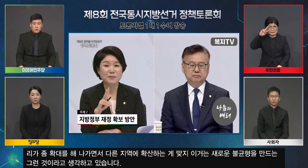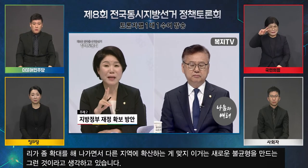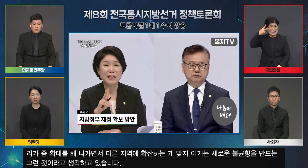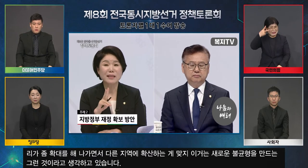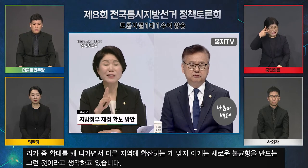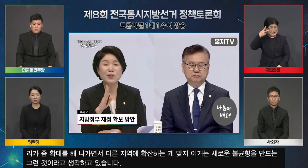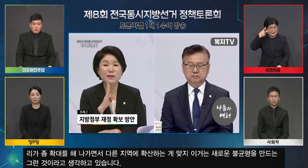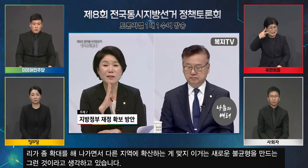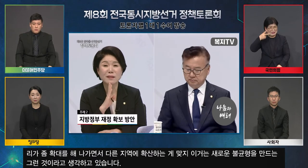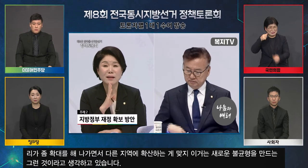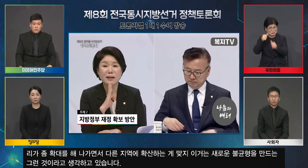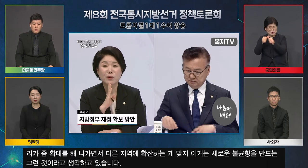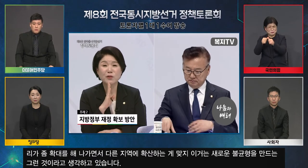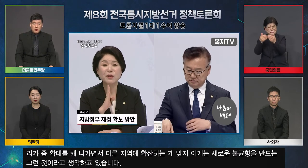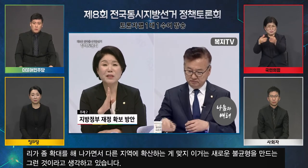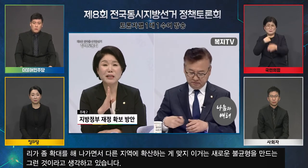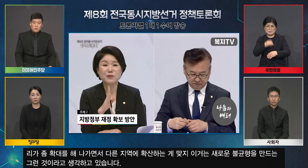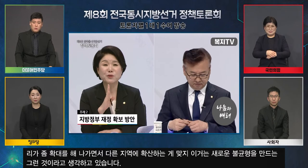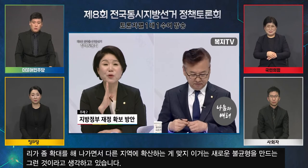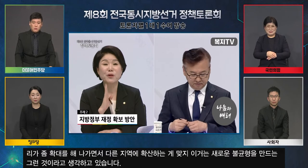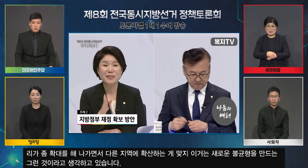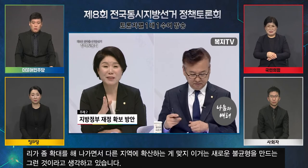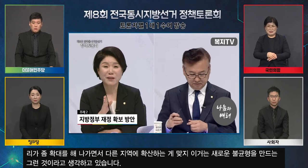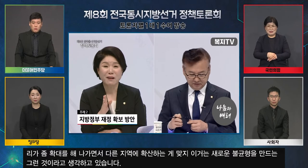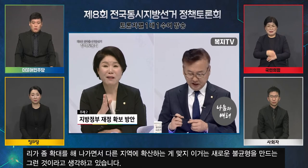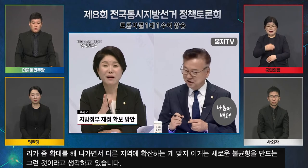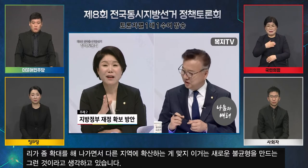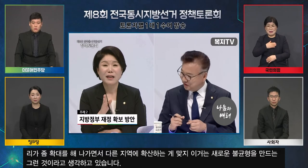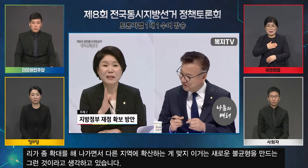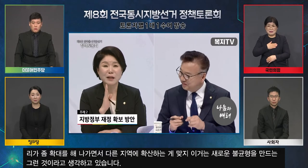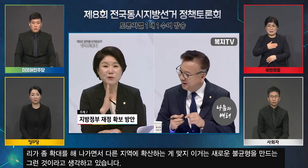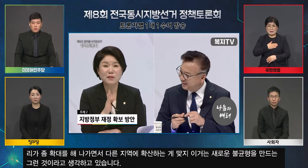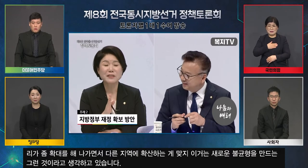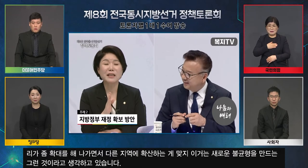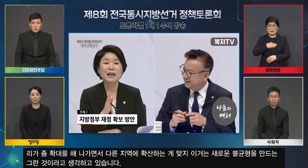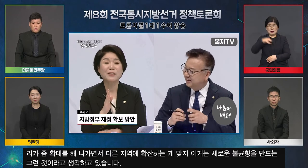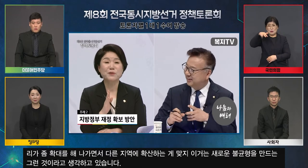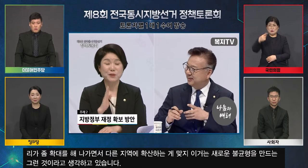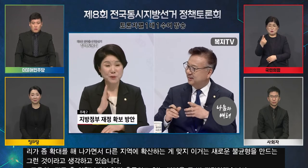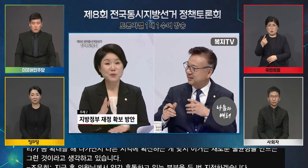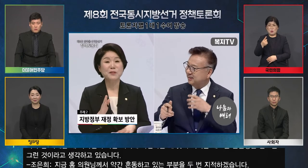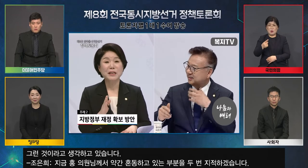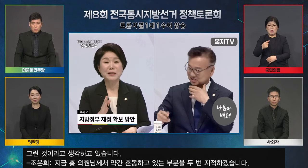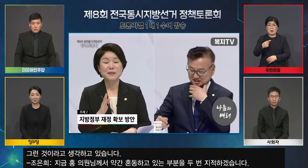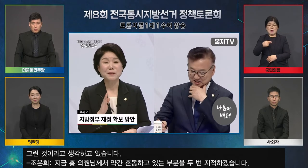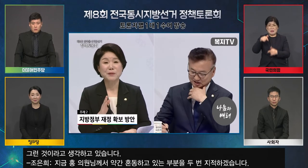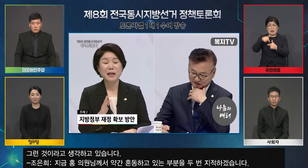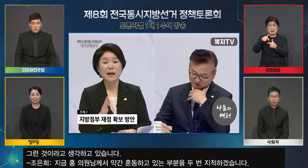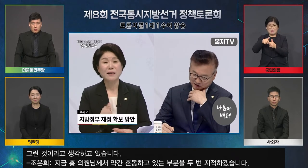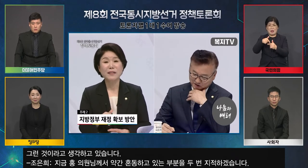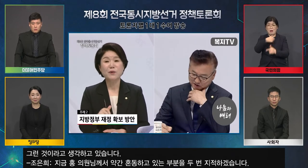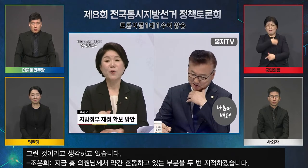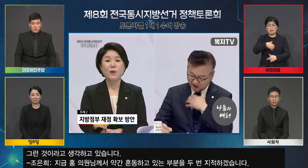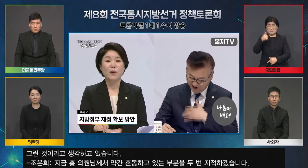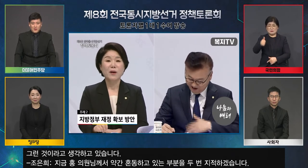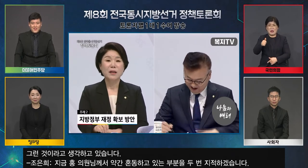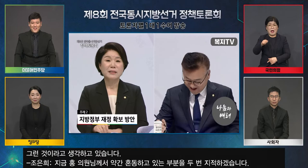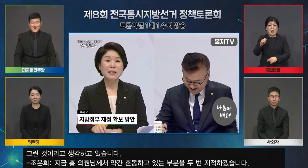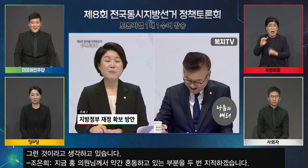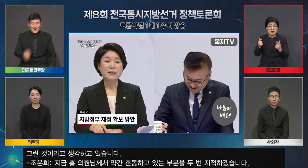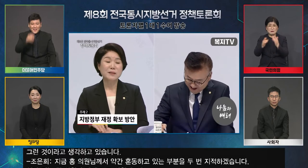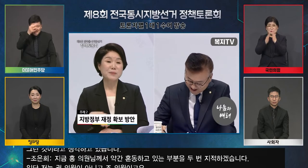지적하겠습니다. 일단 저는 권 의원이 아니고 조 의원이고요. 강남구청장이 아니고 서초구청장이었습니다. 그리고